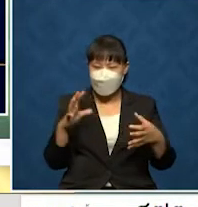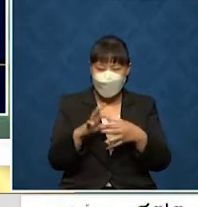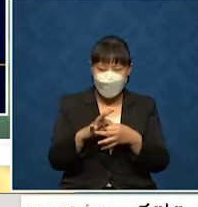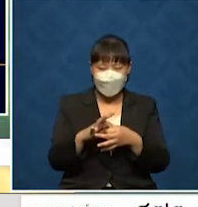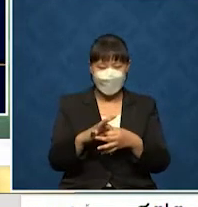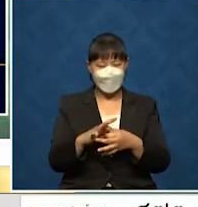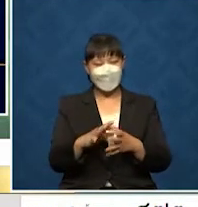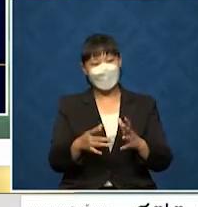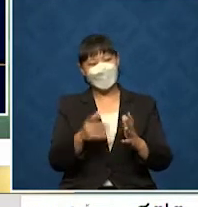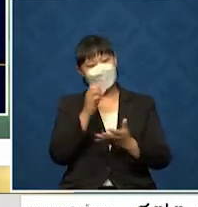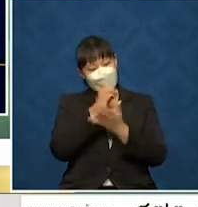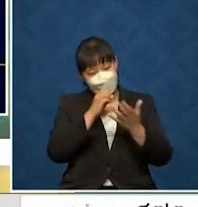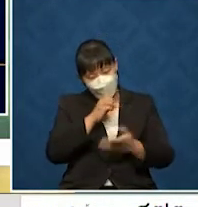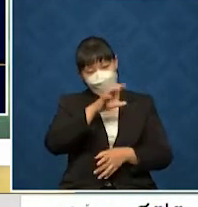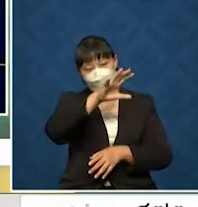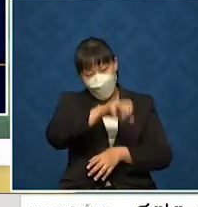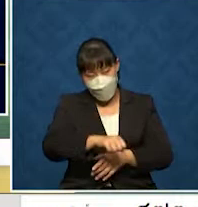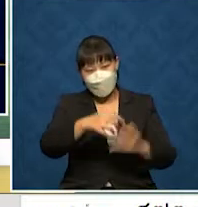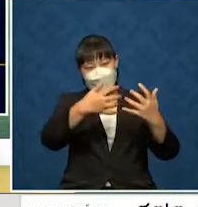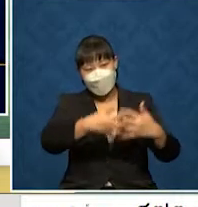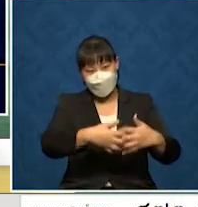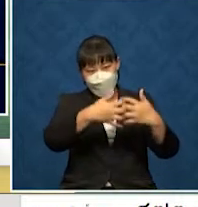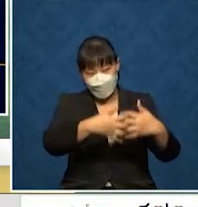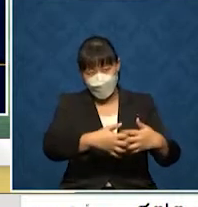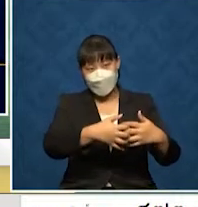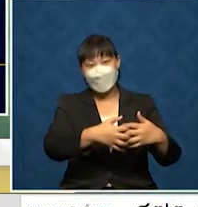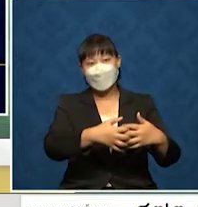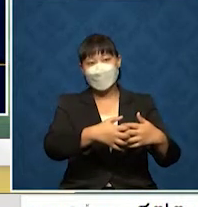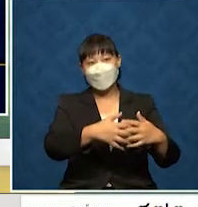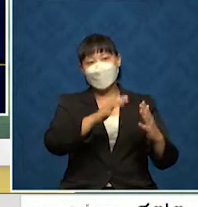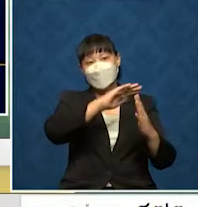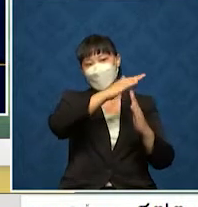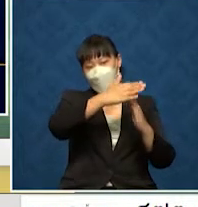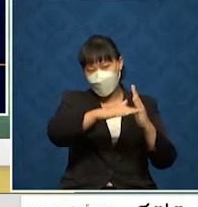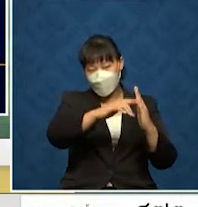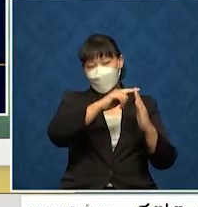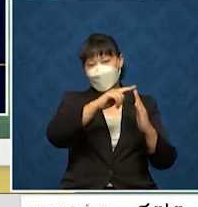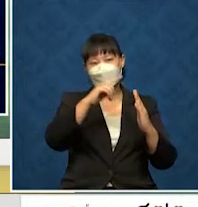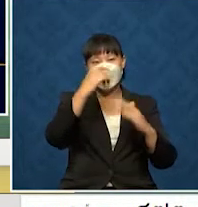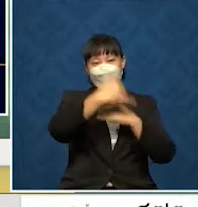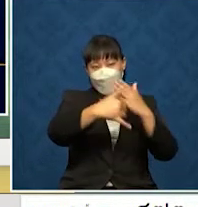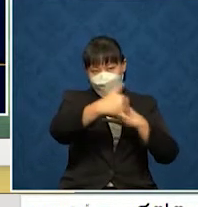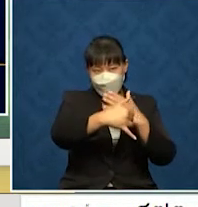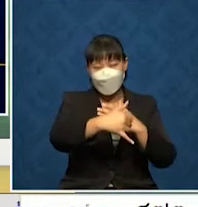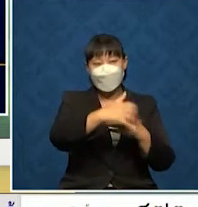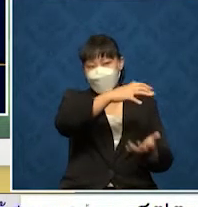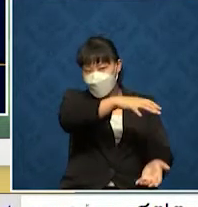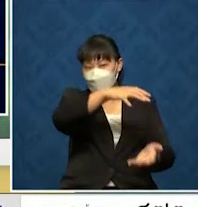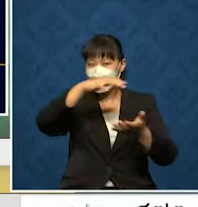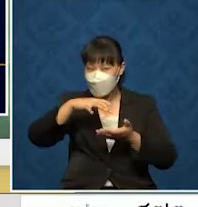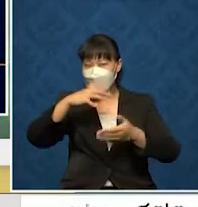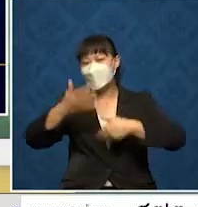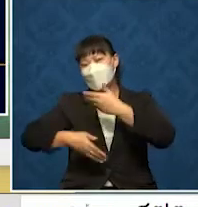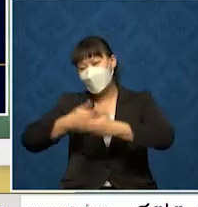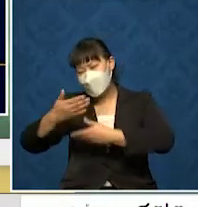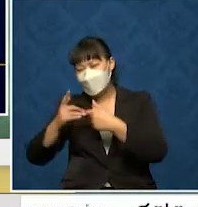เอายาเสพติดที่โรงงานที่อยู่ในชายแดนต่างประเทศกลับเข้ามาค้า